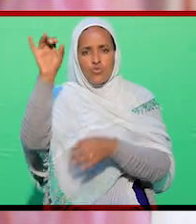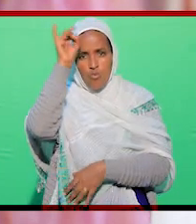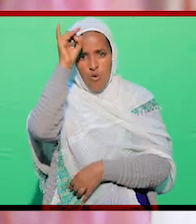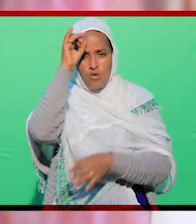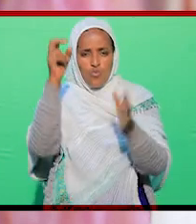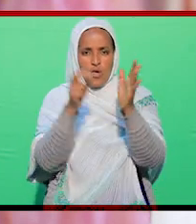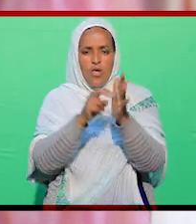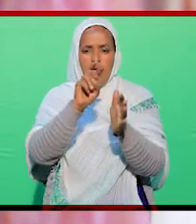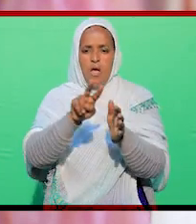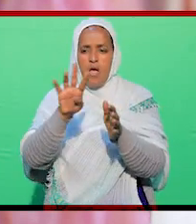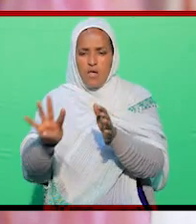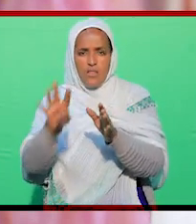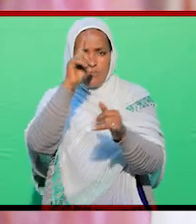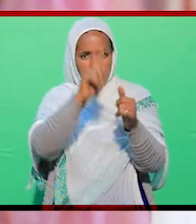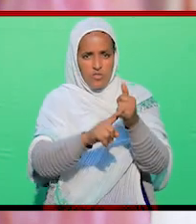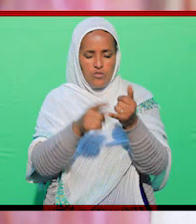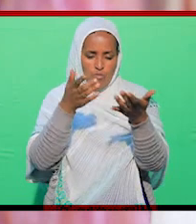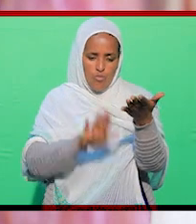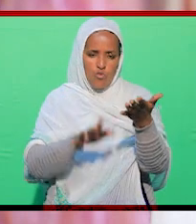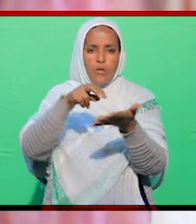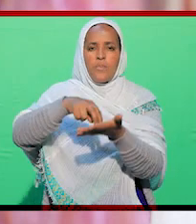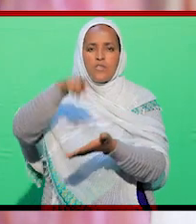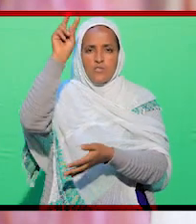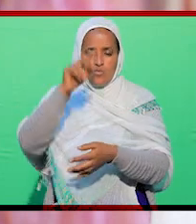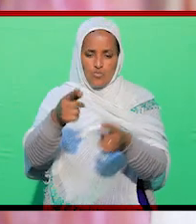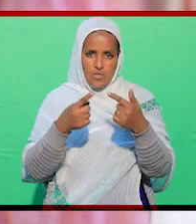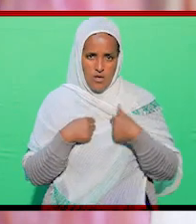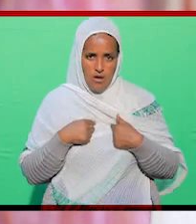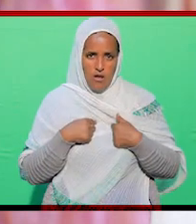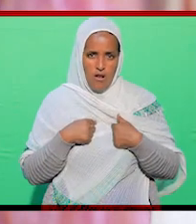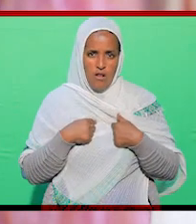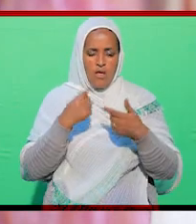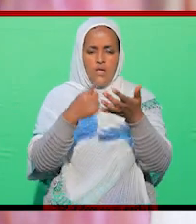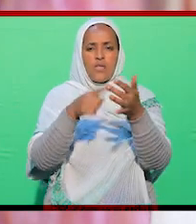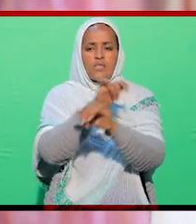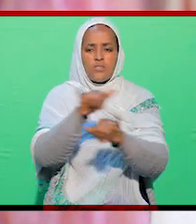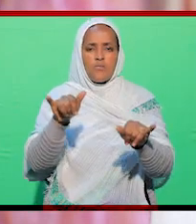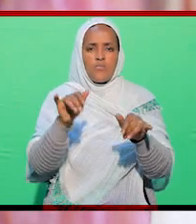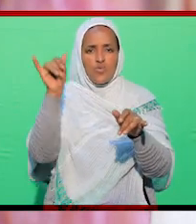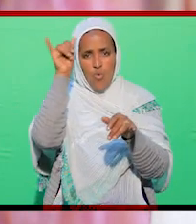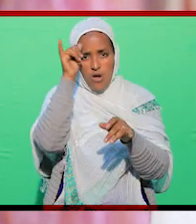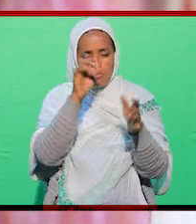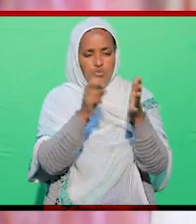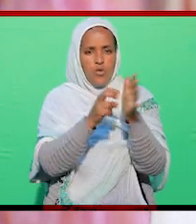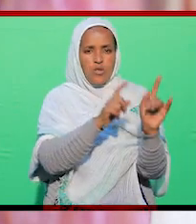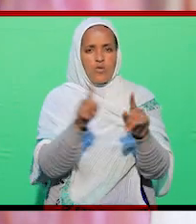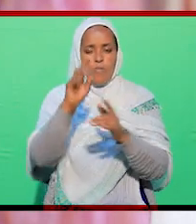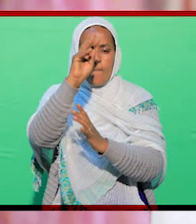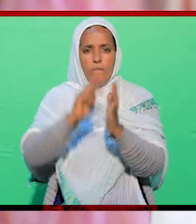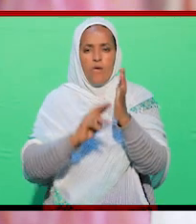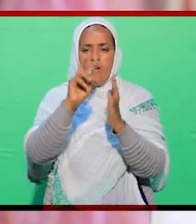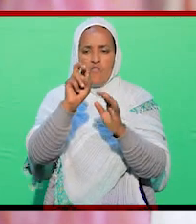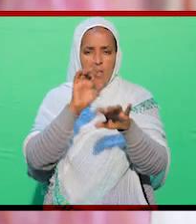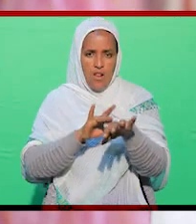እንደዚሁ የቅዱስ ሉቃስም ወንጌል 24 መጨረሻው ስለ ሞቱና ስለ መነሳቱ ነው የሚነግረን።